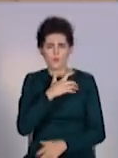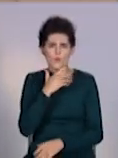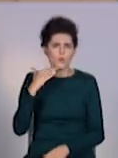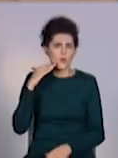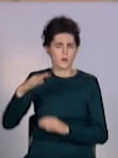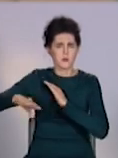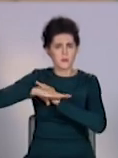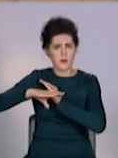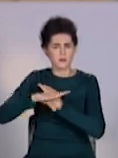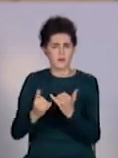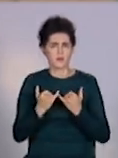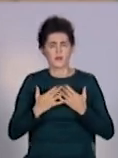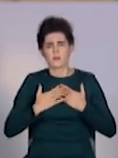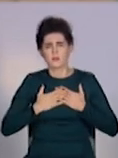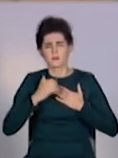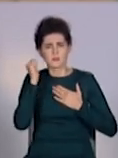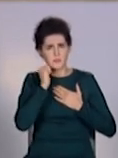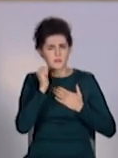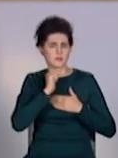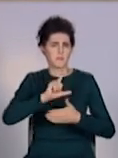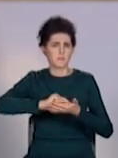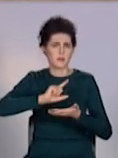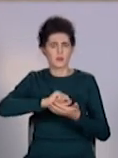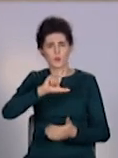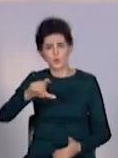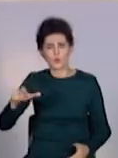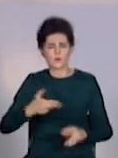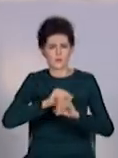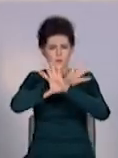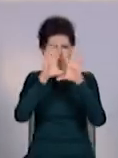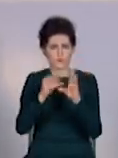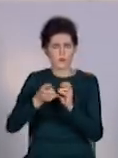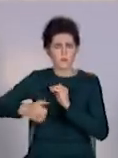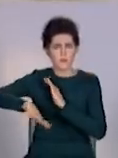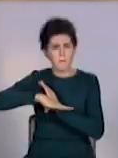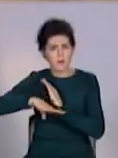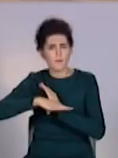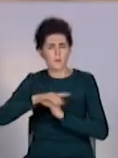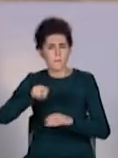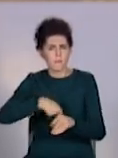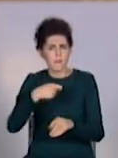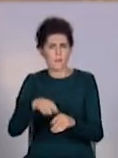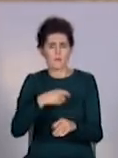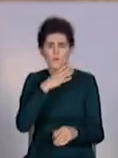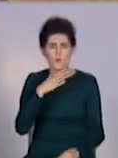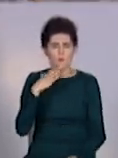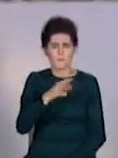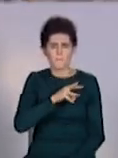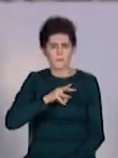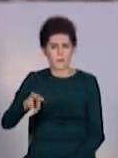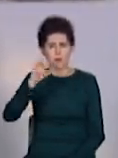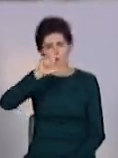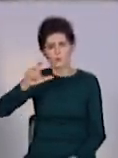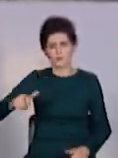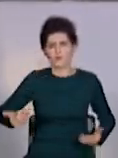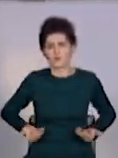нас особливо. Пенсія дуже велика. Ця гуманітарна допомога врятувала понад мільйон людських життів.